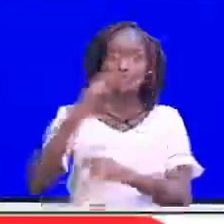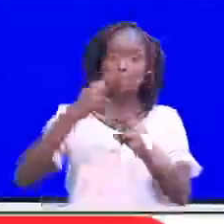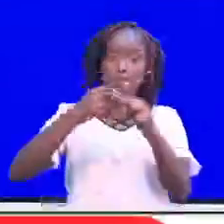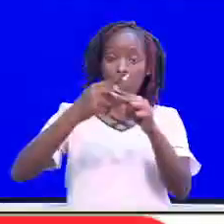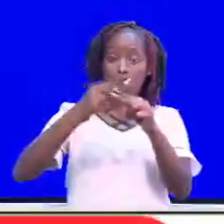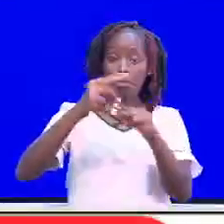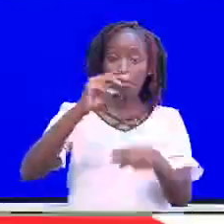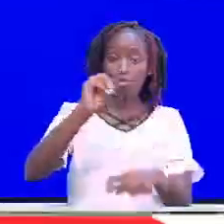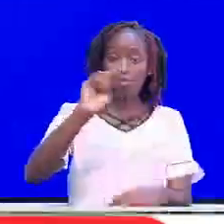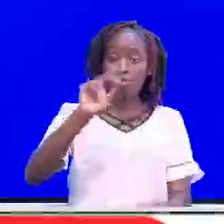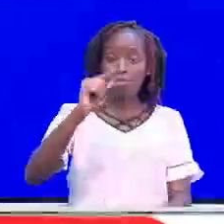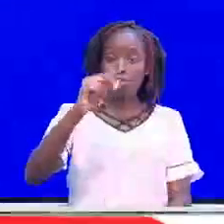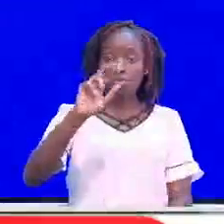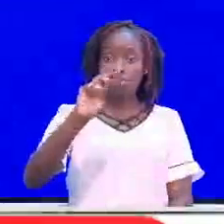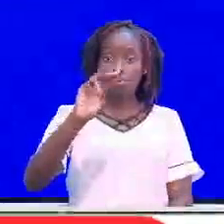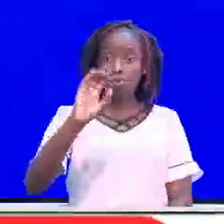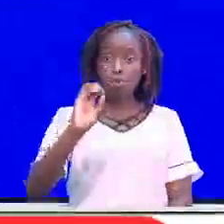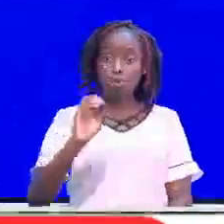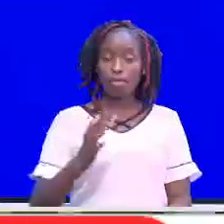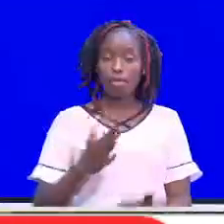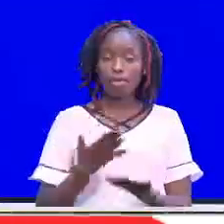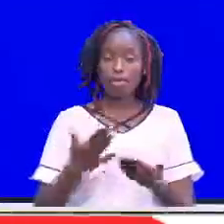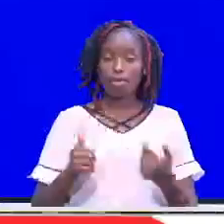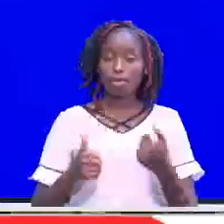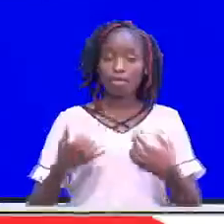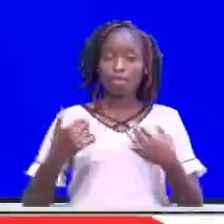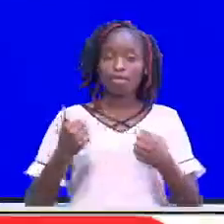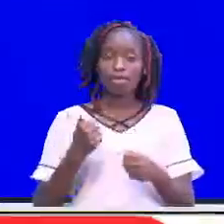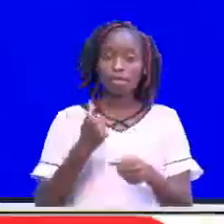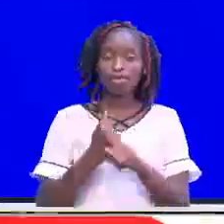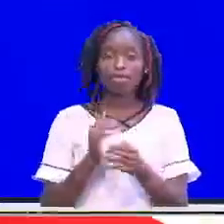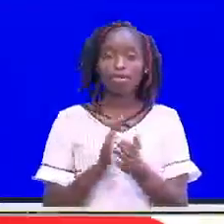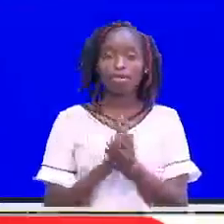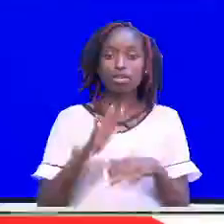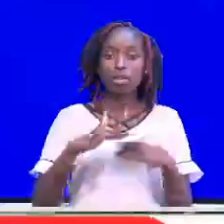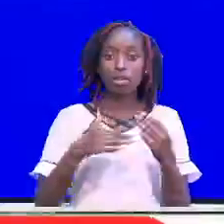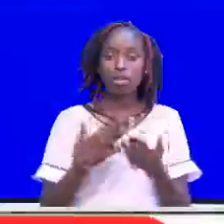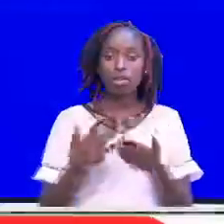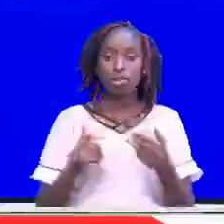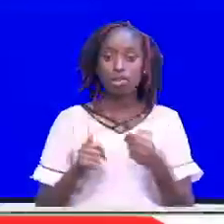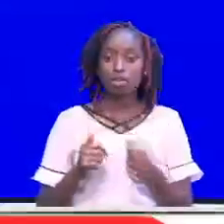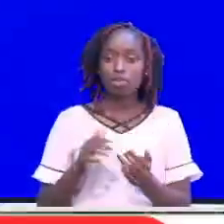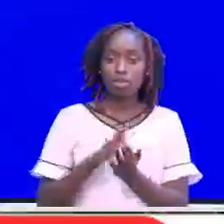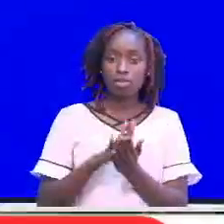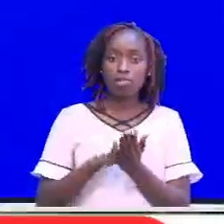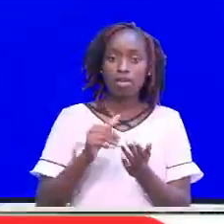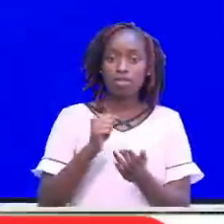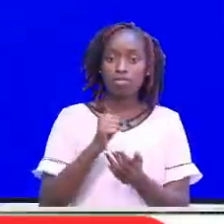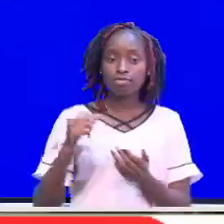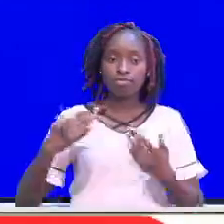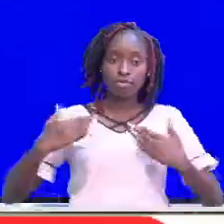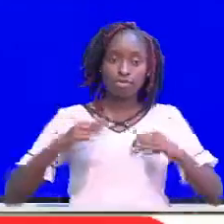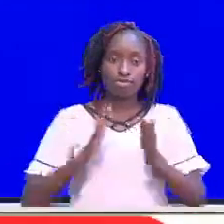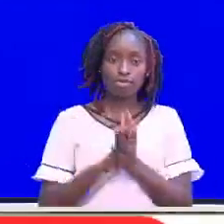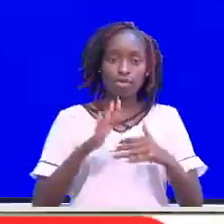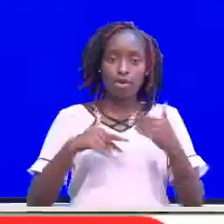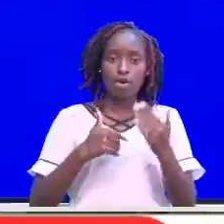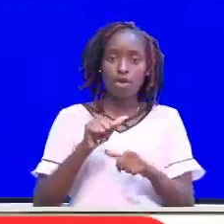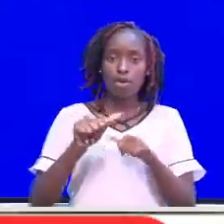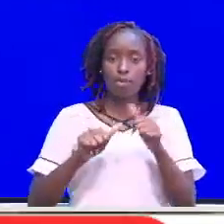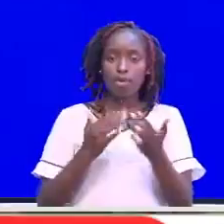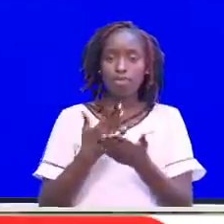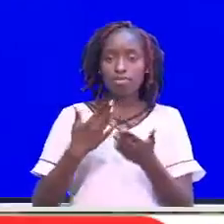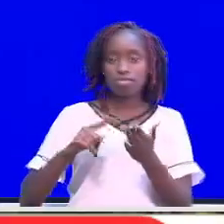maalum la kushughulikia mizozo hiyo, na mti huo ulikuwa umetengwa kwa ajili ya masuala hayo. No. Chini ya mugumo